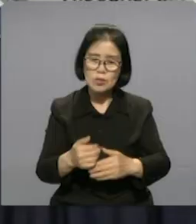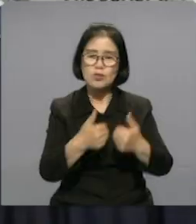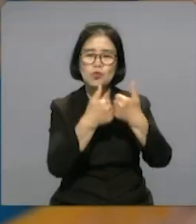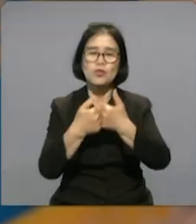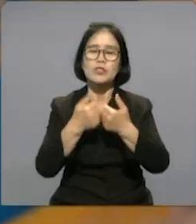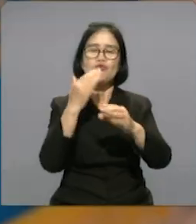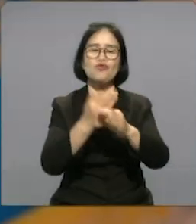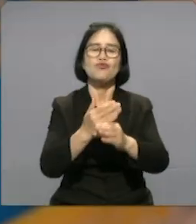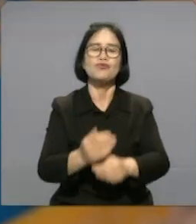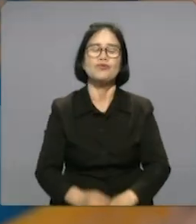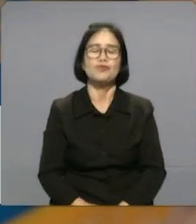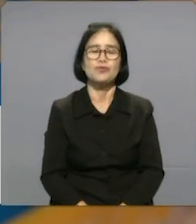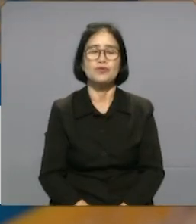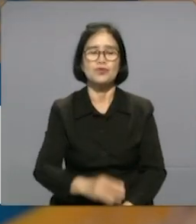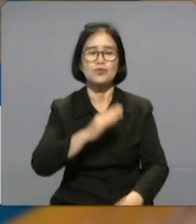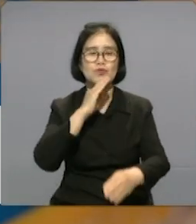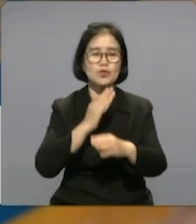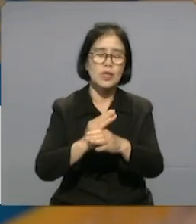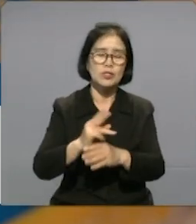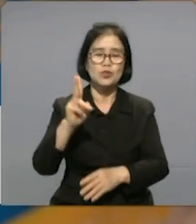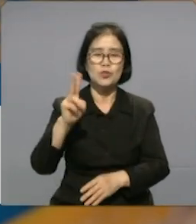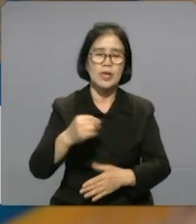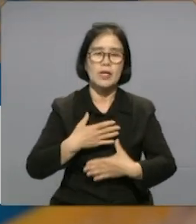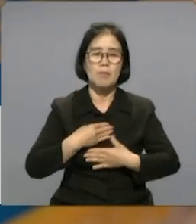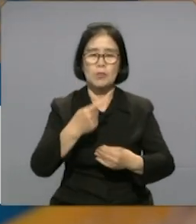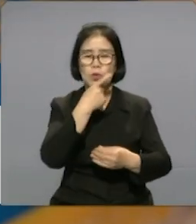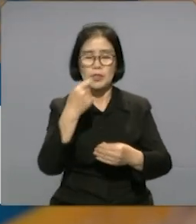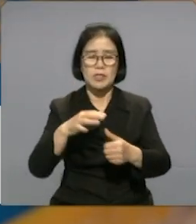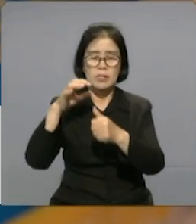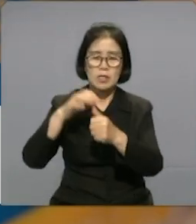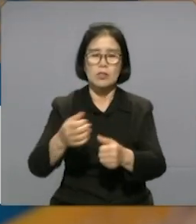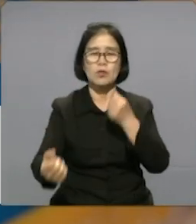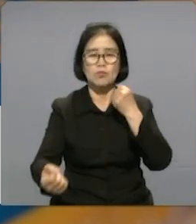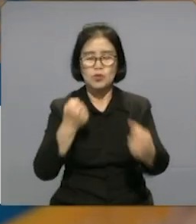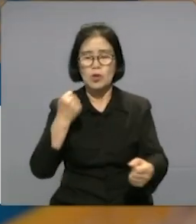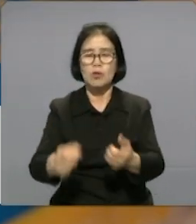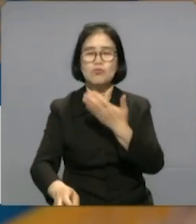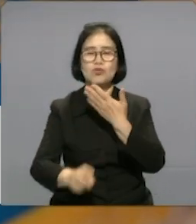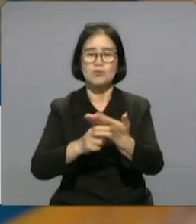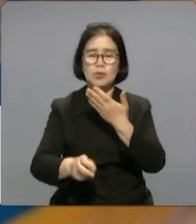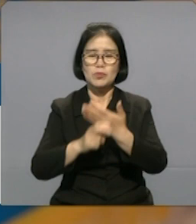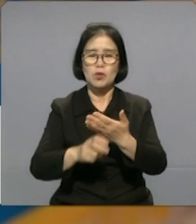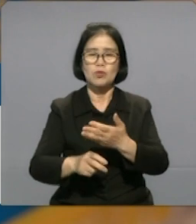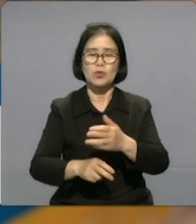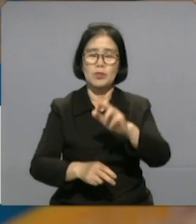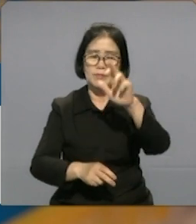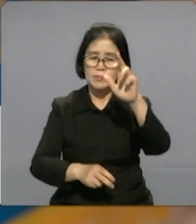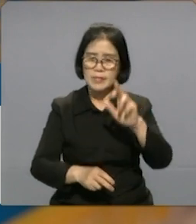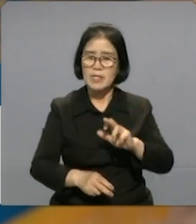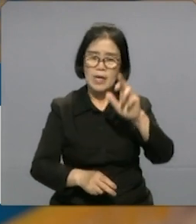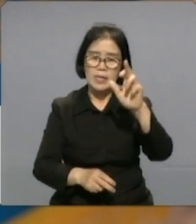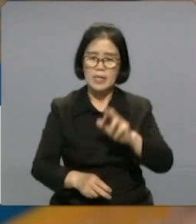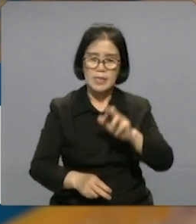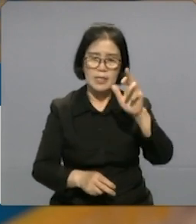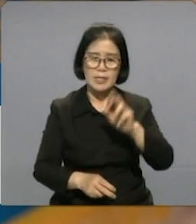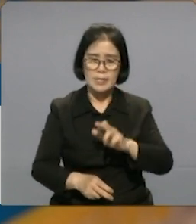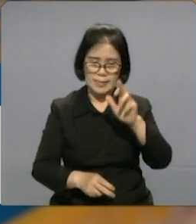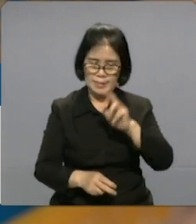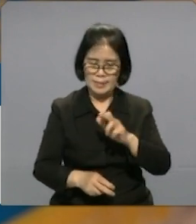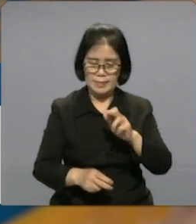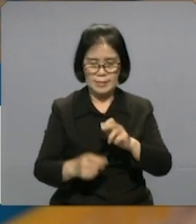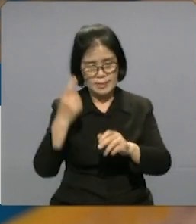보입니다 북한은 유엔 안보리 제재에도 불구하고 불법적으로 미사일